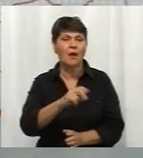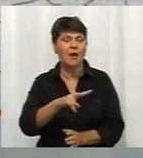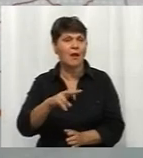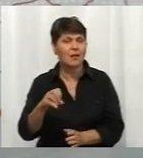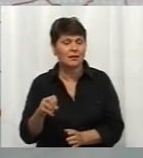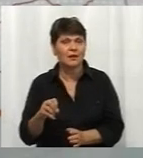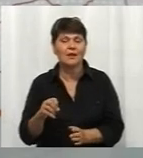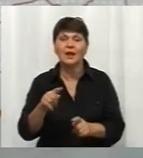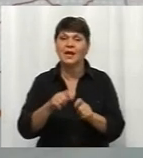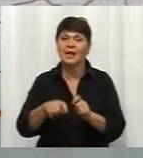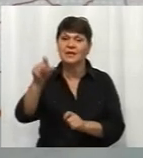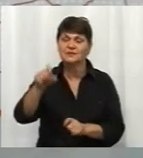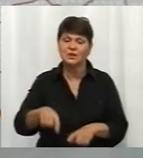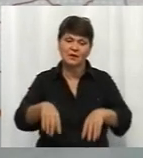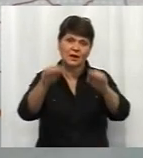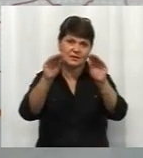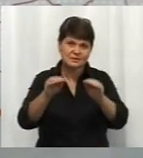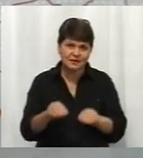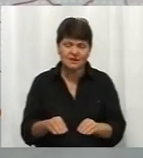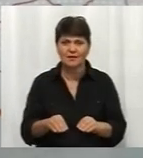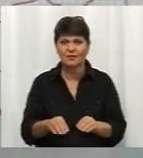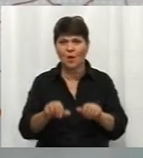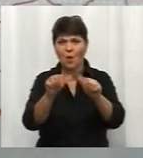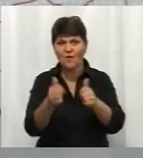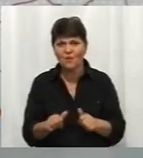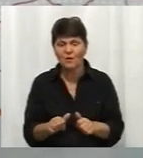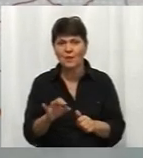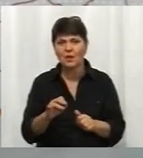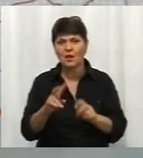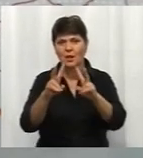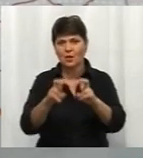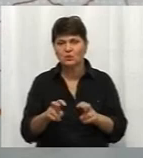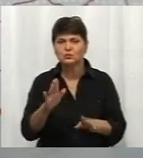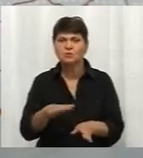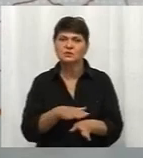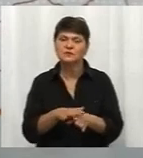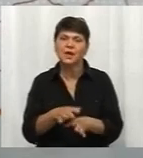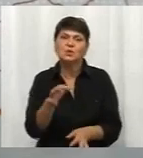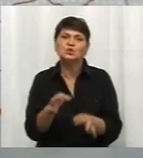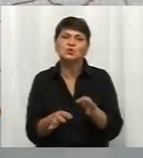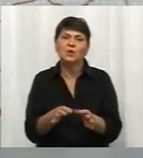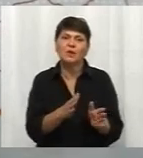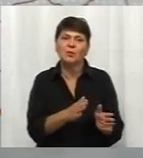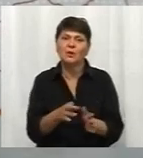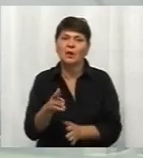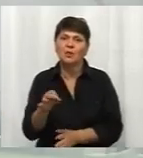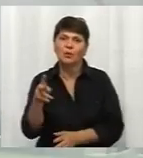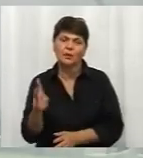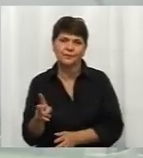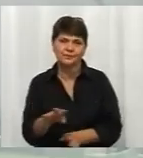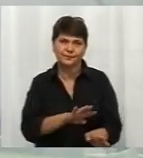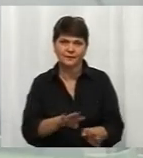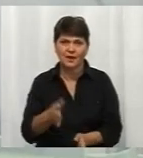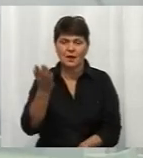таки буде складати, оформлювати адміністративні матеріали, а розгляд його буде здійснюватися в судовому порядку. В разі, якщо